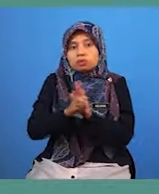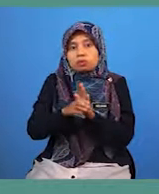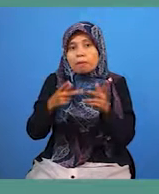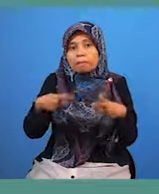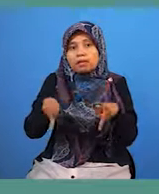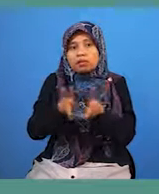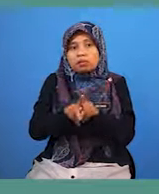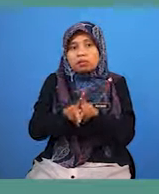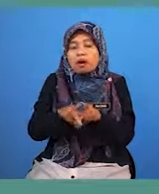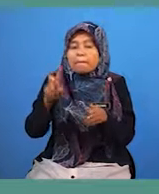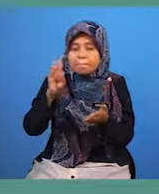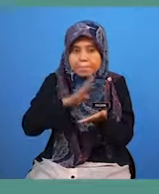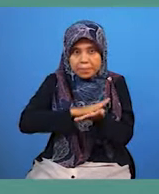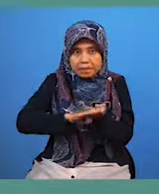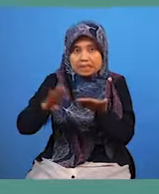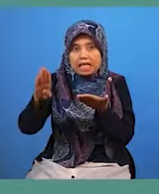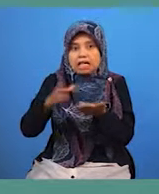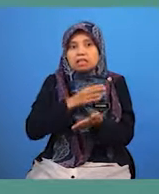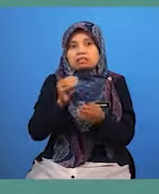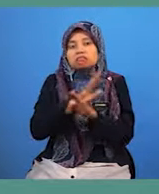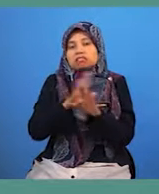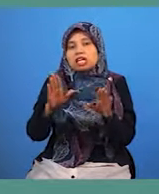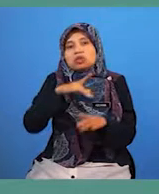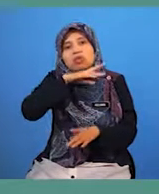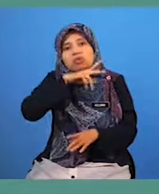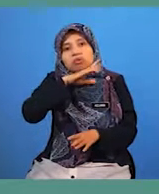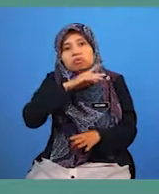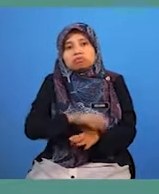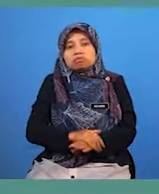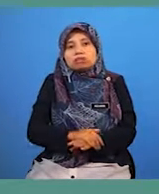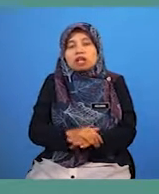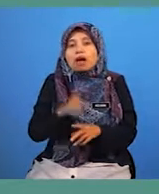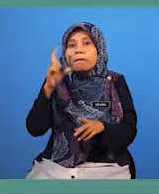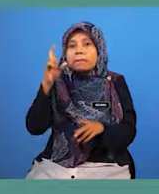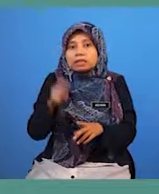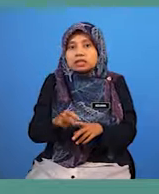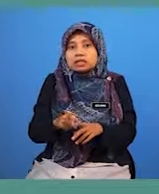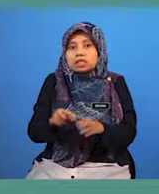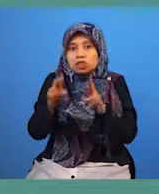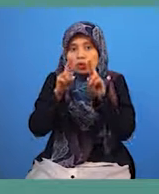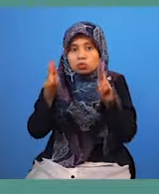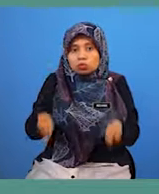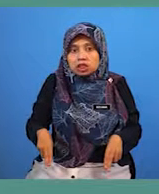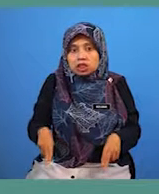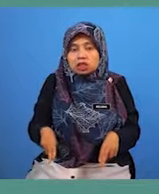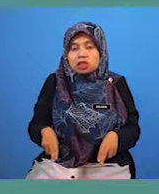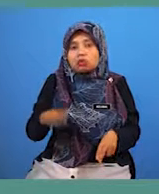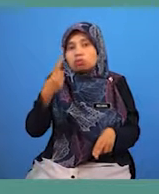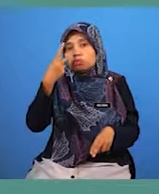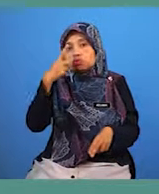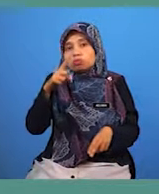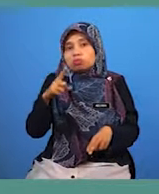perlulah dipastikan bersih dan tidak tercemar. Ia juga perlulah diuji dahulu